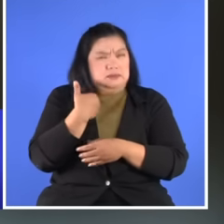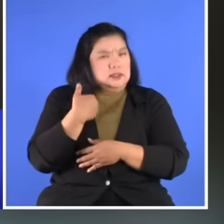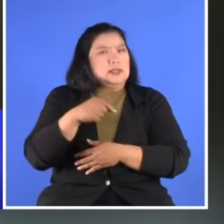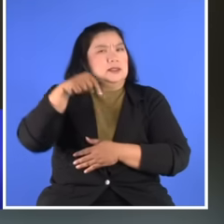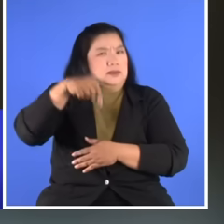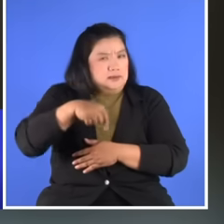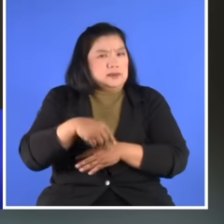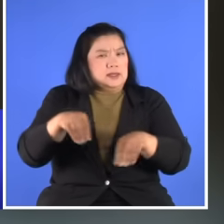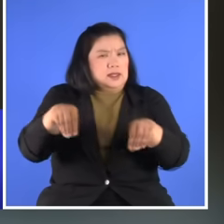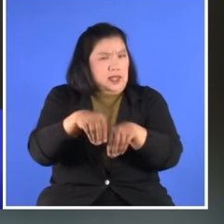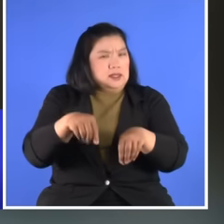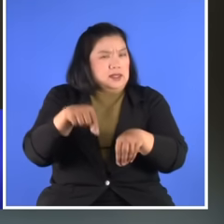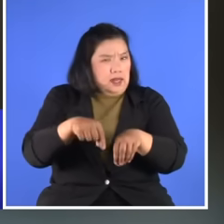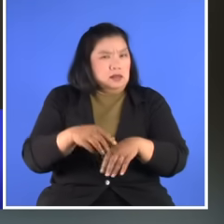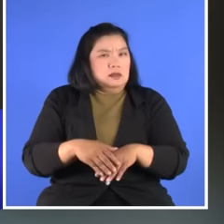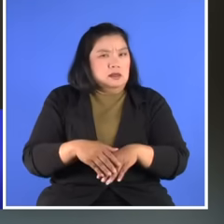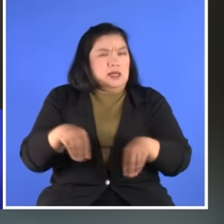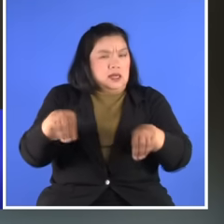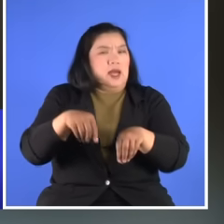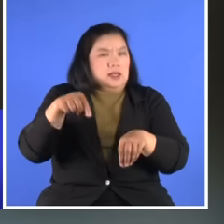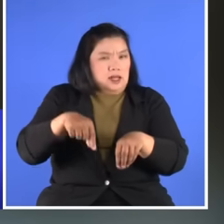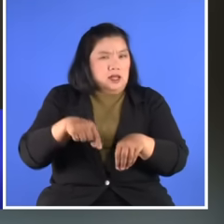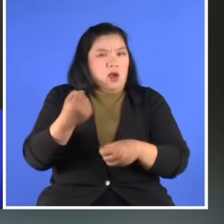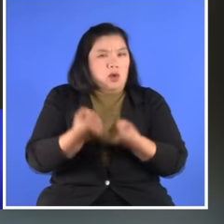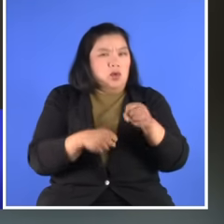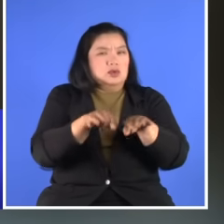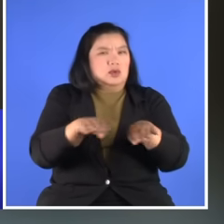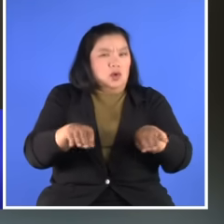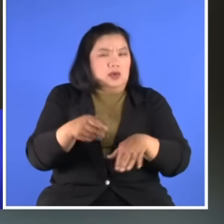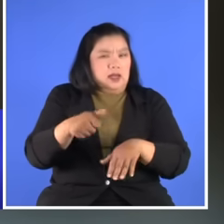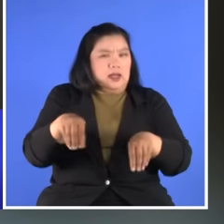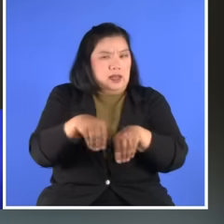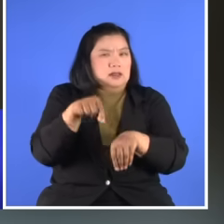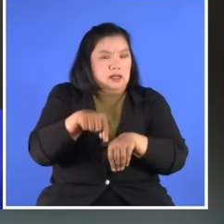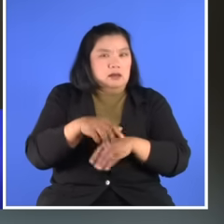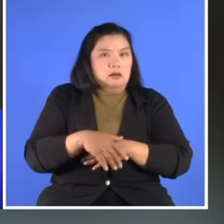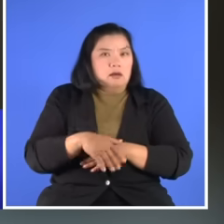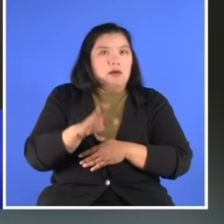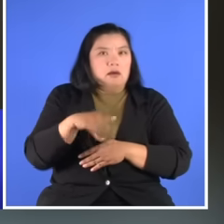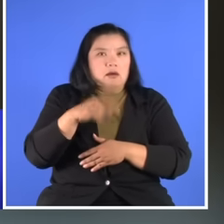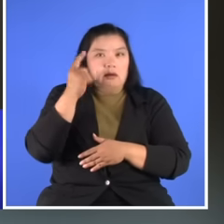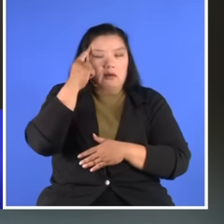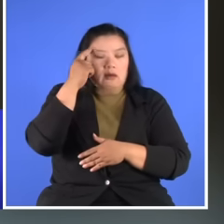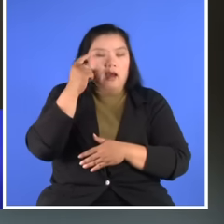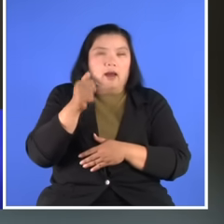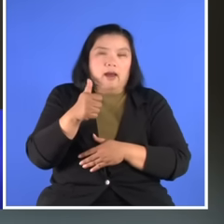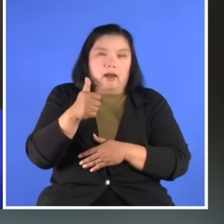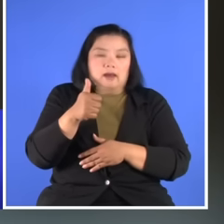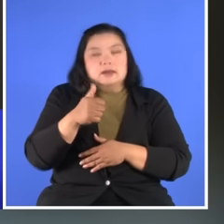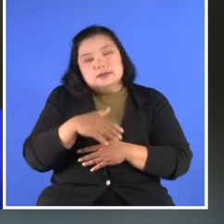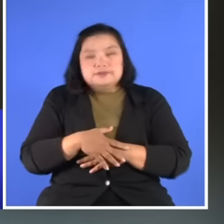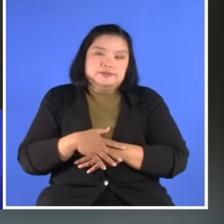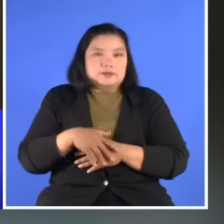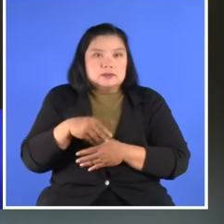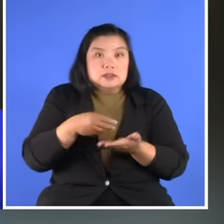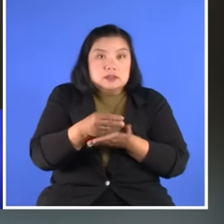โรงเก็บรถของกลางข้างๆโรงพักนั่นแหละไม่ต้องไปไกลนี่นะครับเมื่อถึงเวลานัดหมายเขาก็ให้สายลับนี่นะฮะไปทำการล่อซื้อ